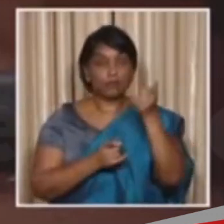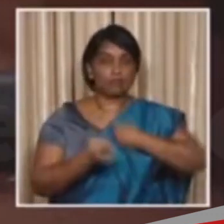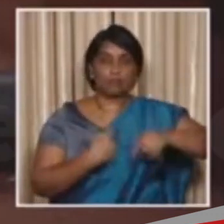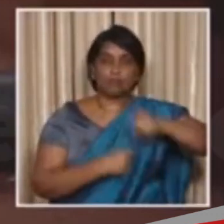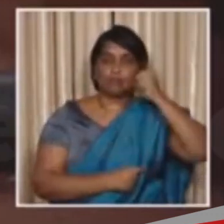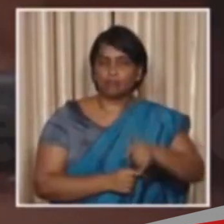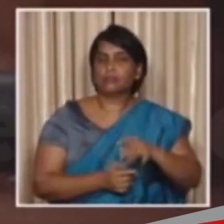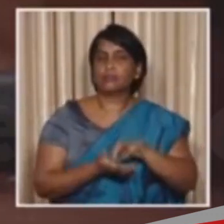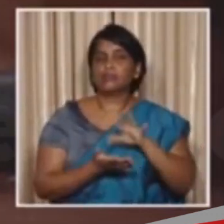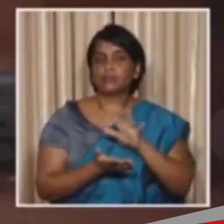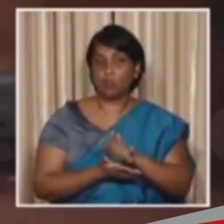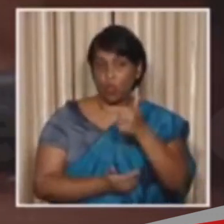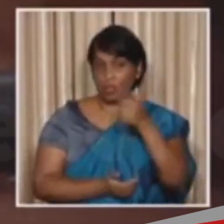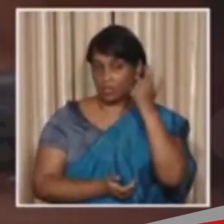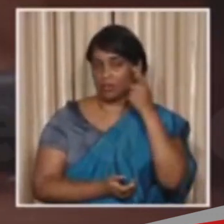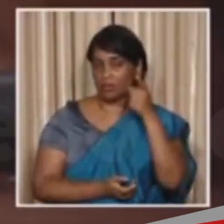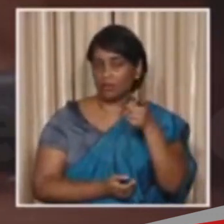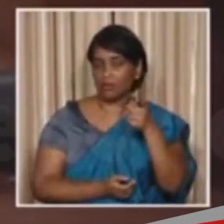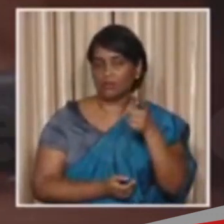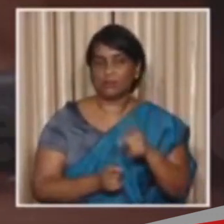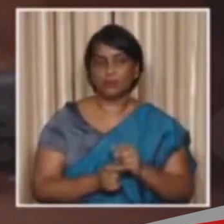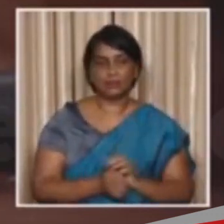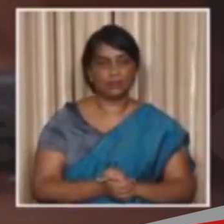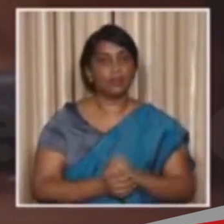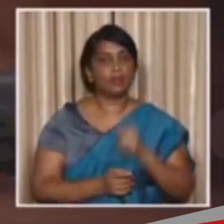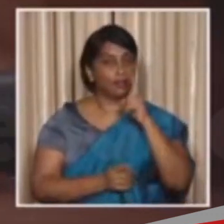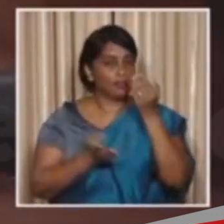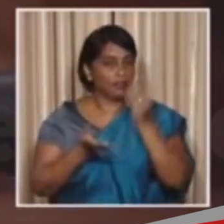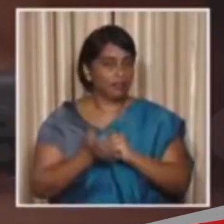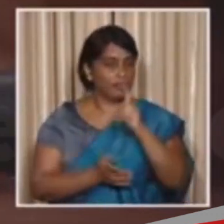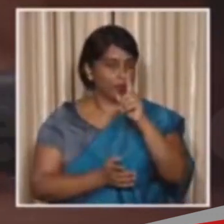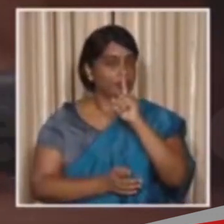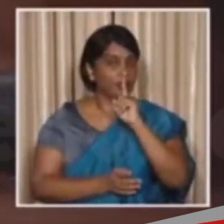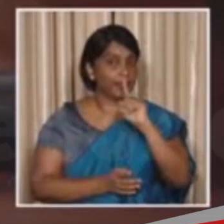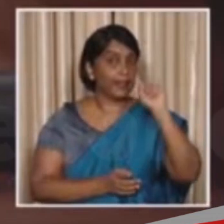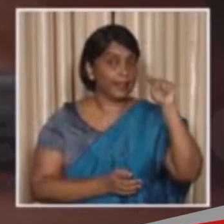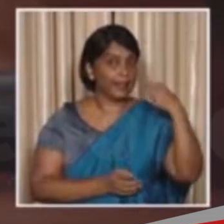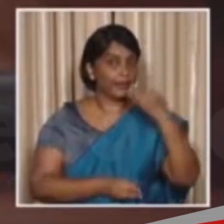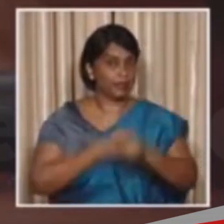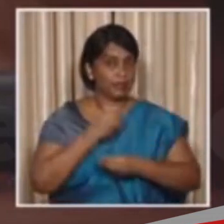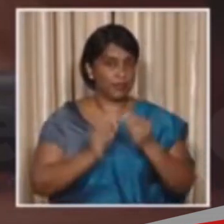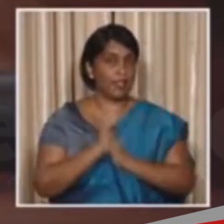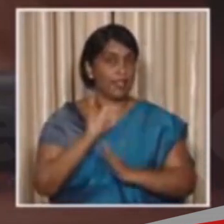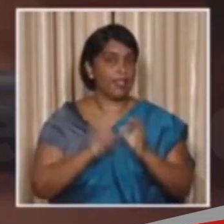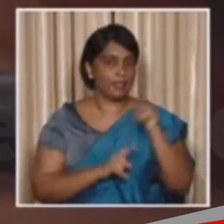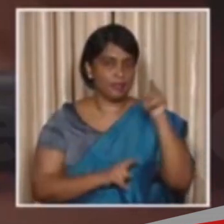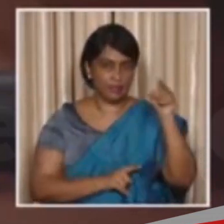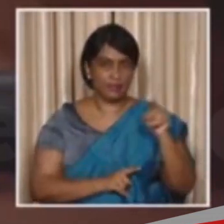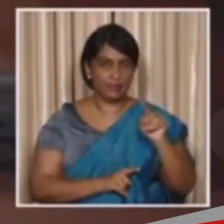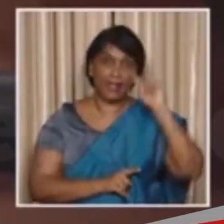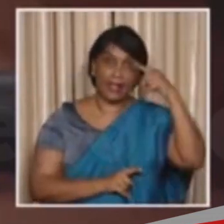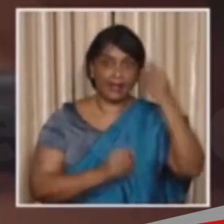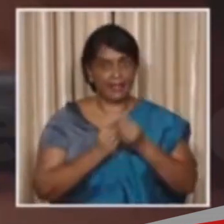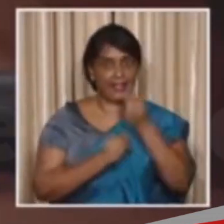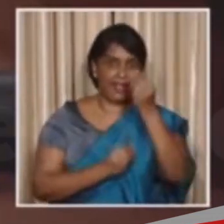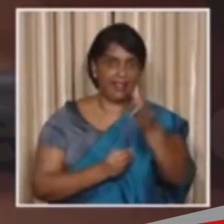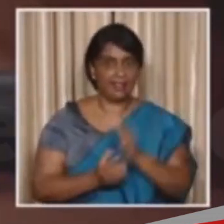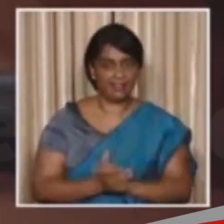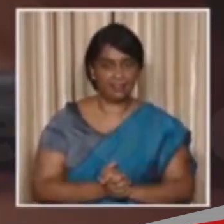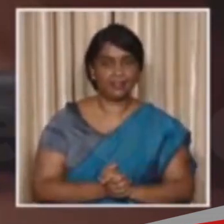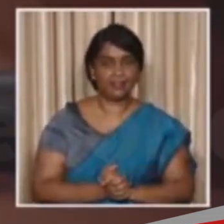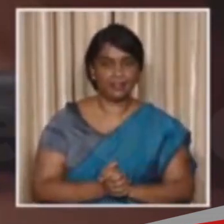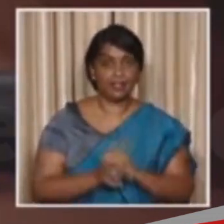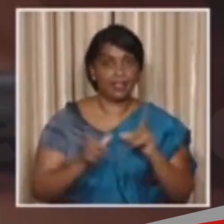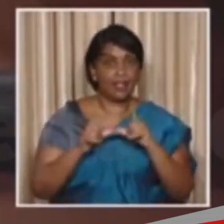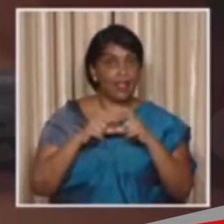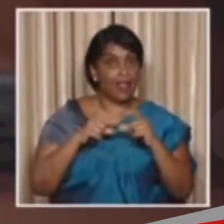මේවා. හොඳට දැනගන්න. ඒ විතරක්ද? තව එකක් මම ඉදිරිපත් කරන්නම් හෙට කර්මාන්ත අමාත්‍යතුමාගේ. හෙට ඒක දෙන්න. ට්‍රේඩින් බලපත්‍ර දුන්නේ